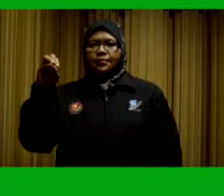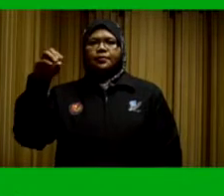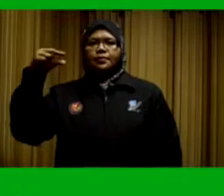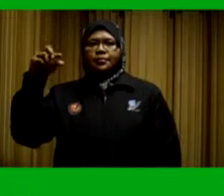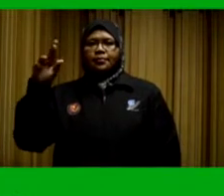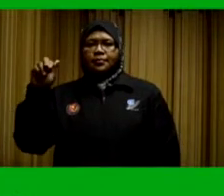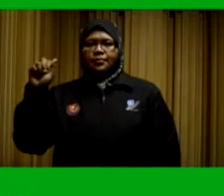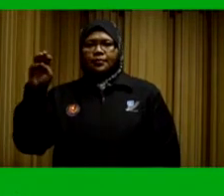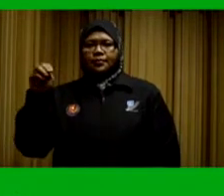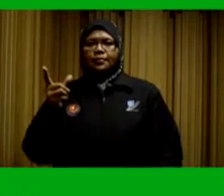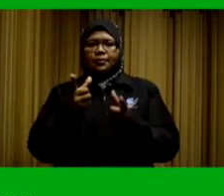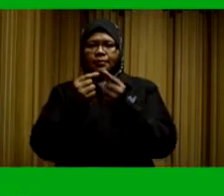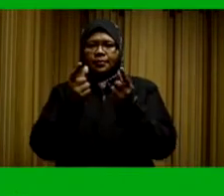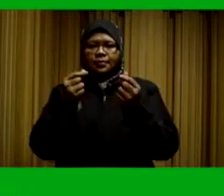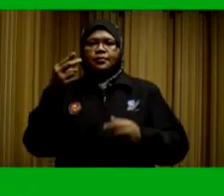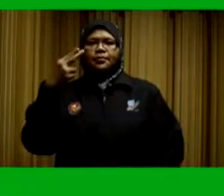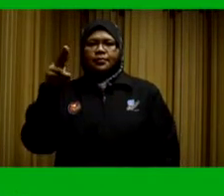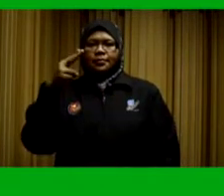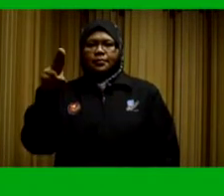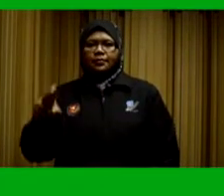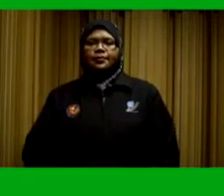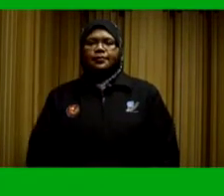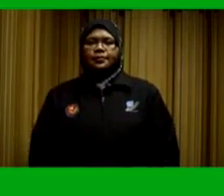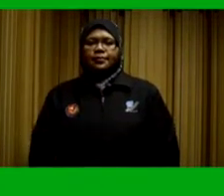60 gram kacang hijau,